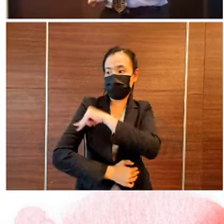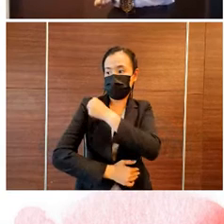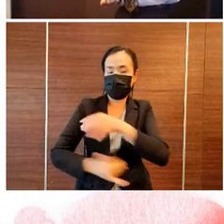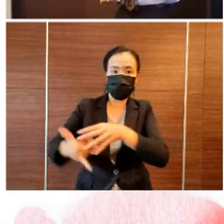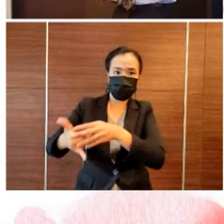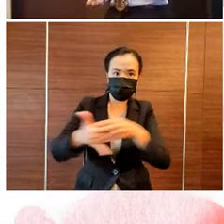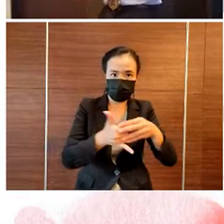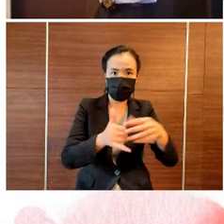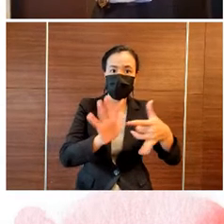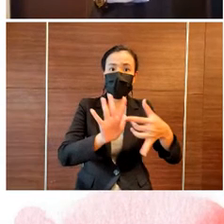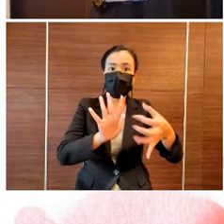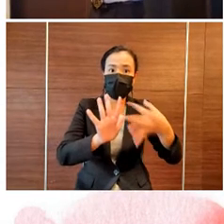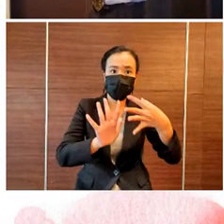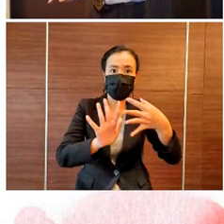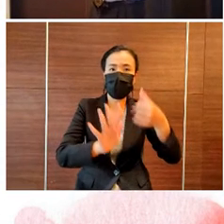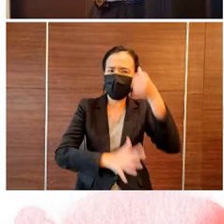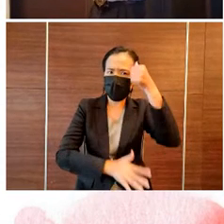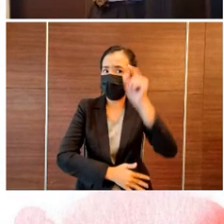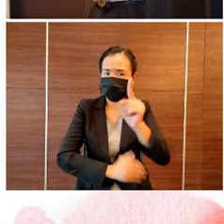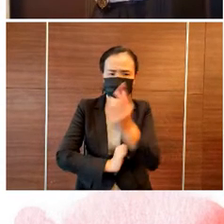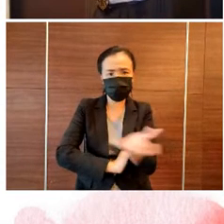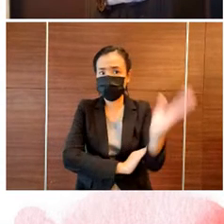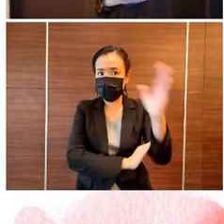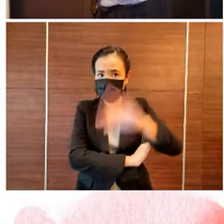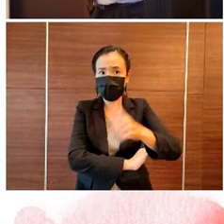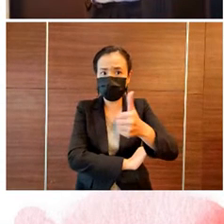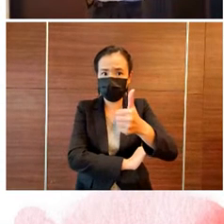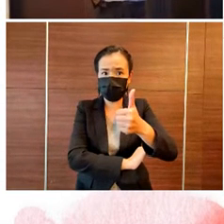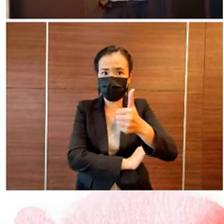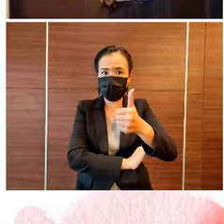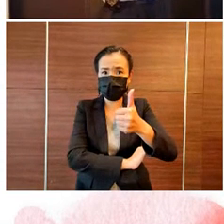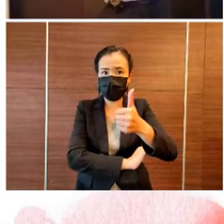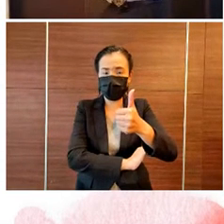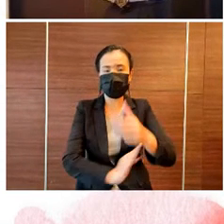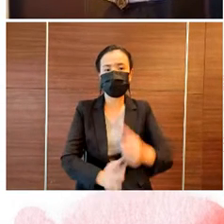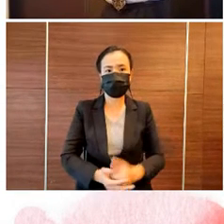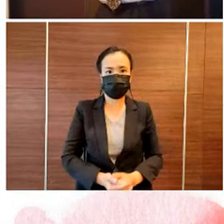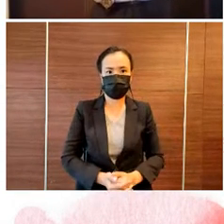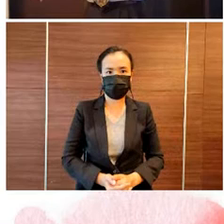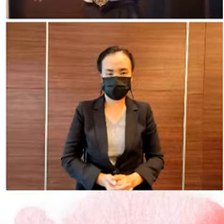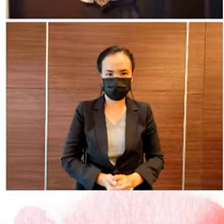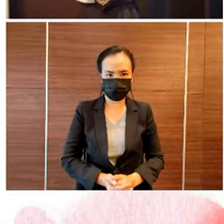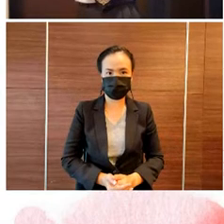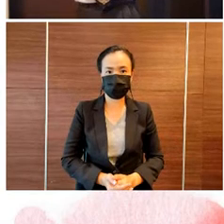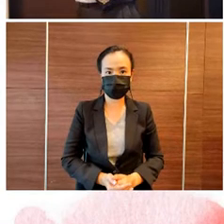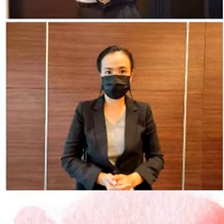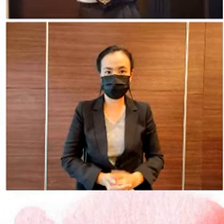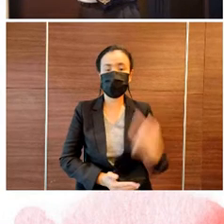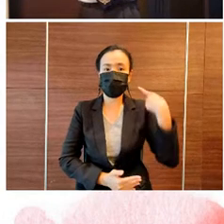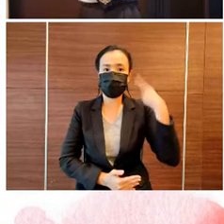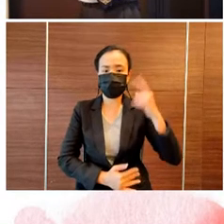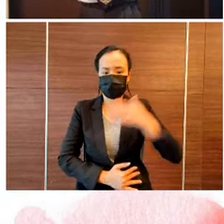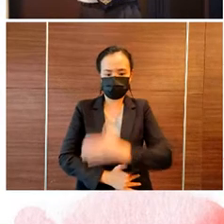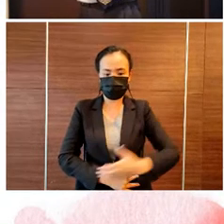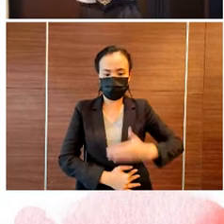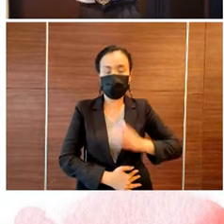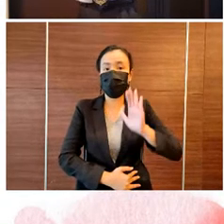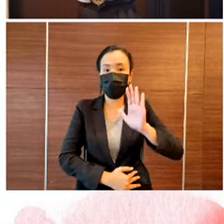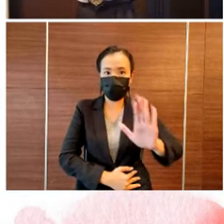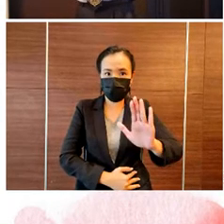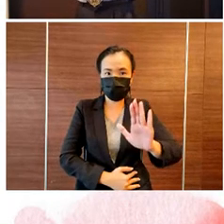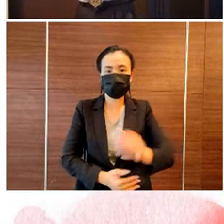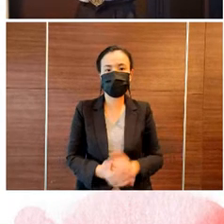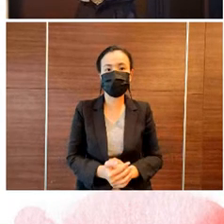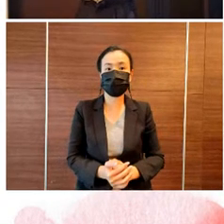รับยาต้านภายในวันเดียวกับที่ตรวจเจอจะได้ไม่หนีหายตายจากไปนะครับนะจะได้เกิดผลดีกับสุขภาพของเขานะครับนะเ